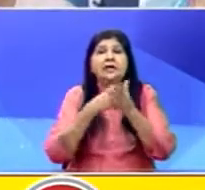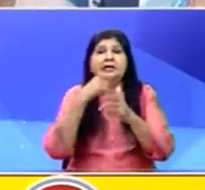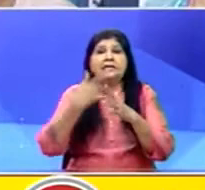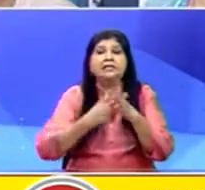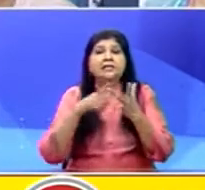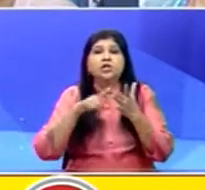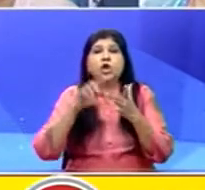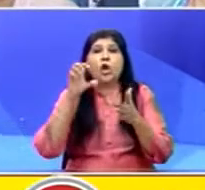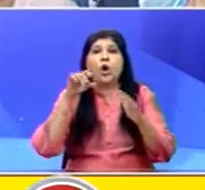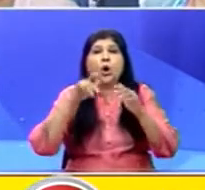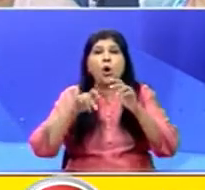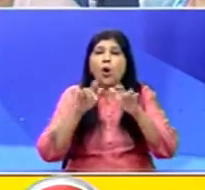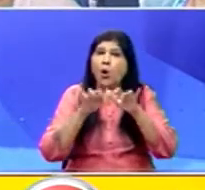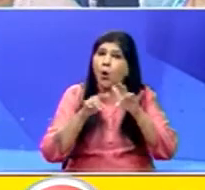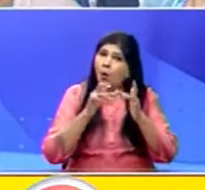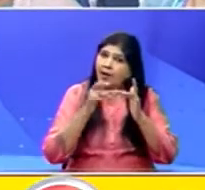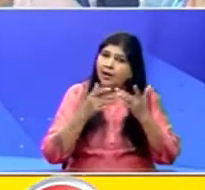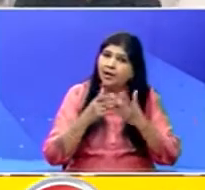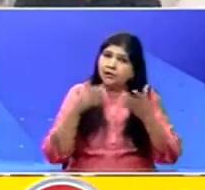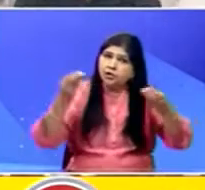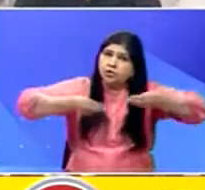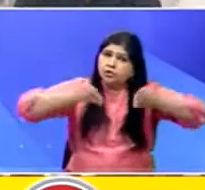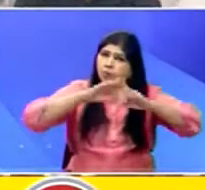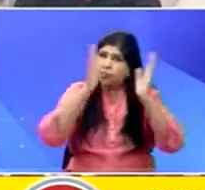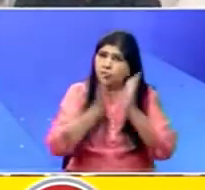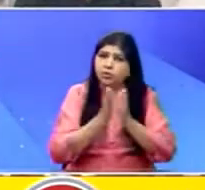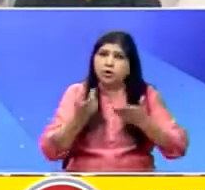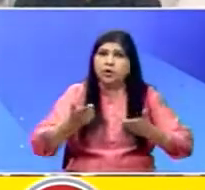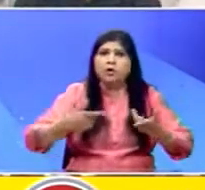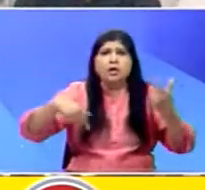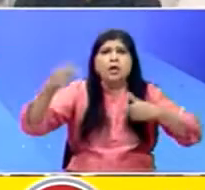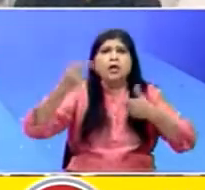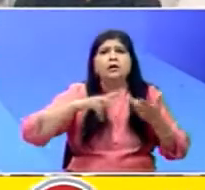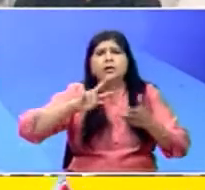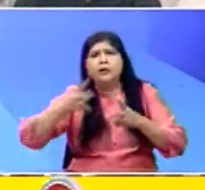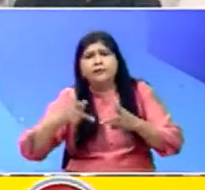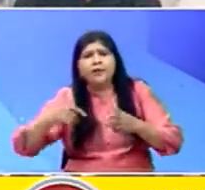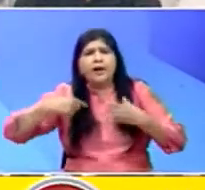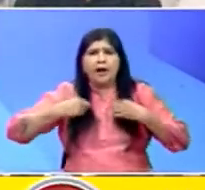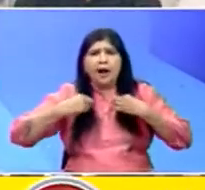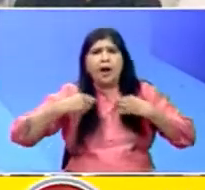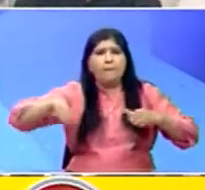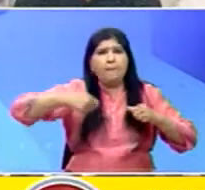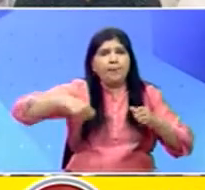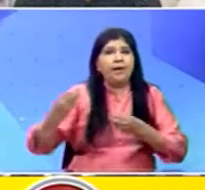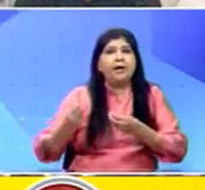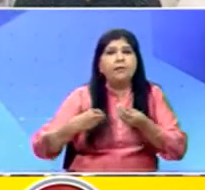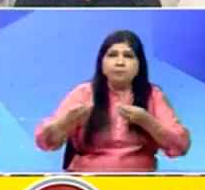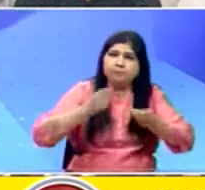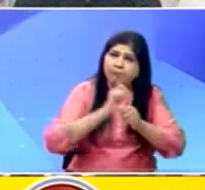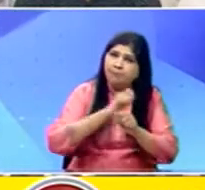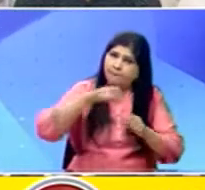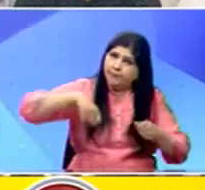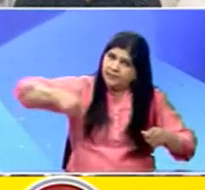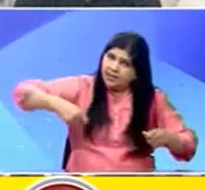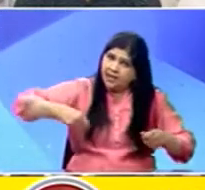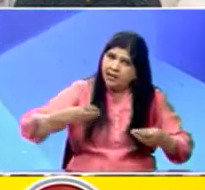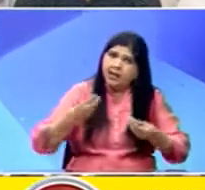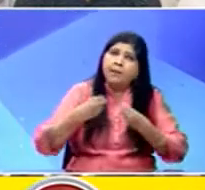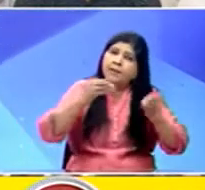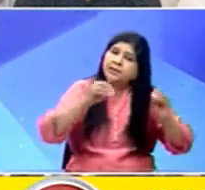अपना ऑनलाइन स्टोर शुरू कर दिया, जिसमें और भी कई तरह से कपड़े वो बनाकर बेचने लगे।